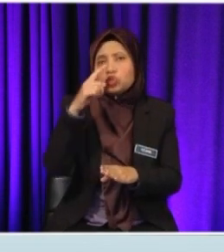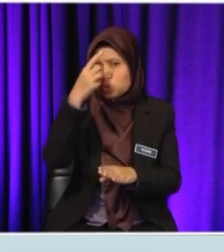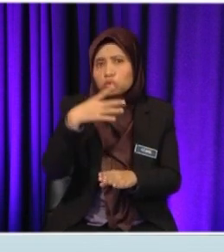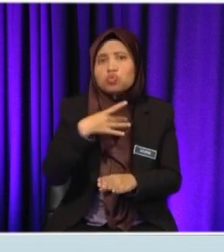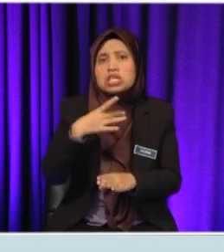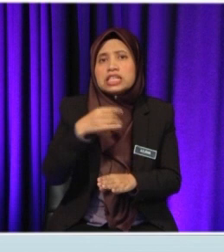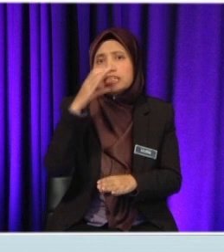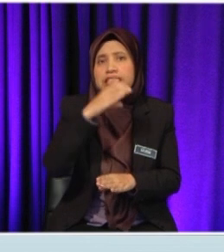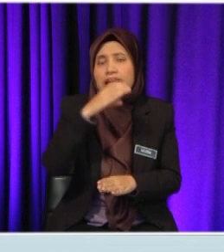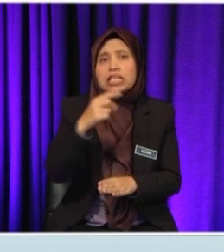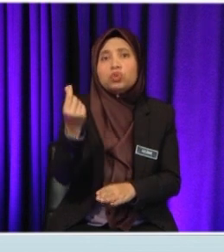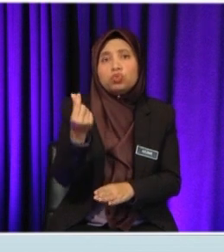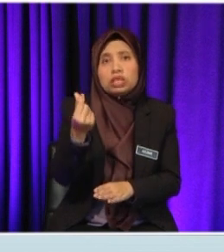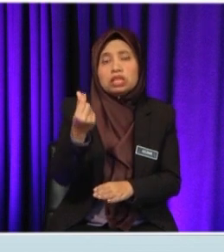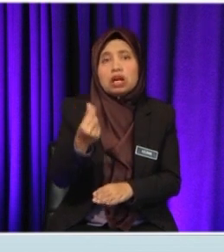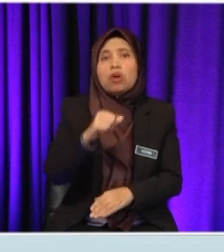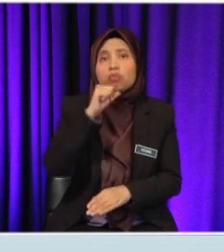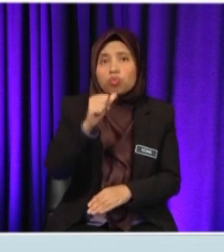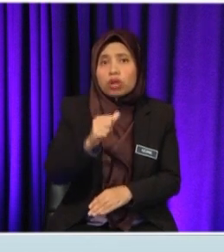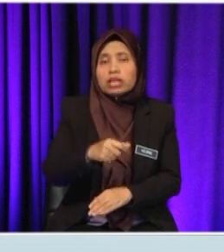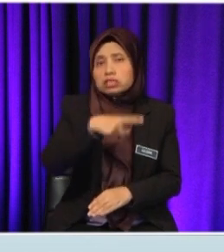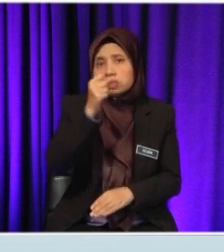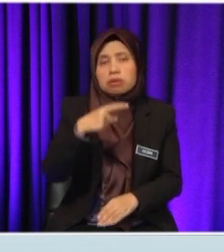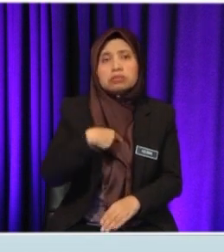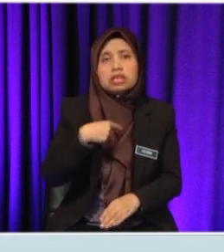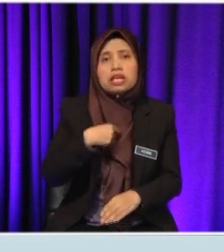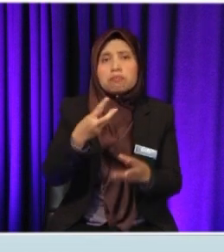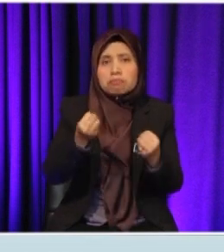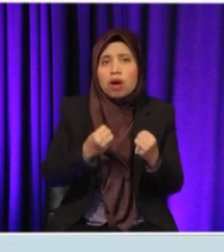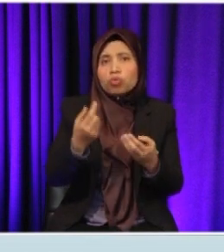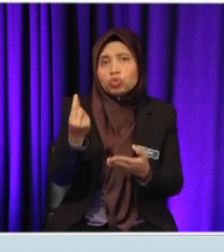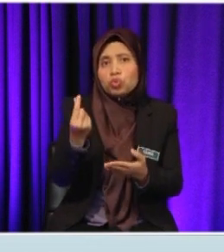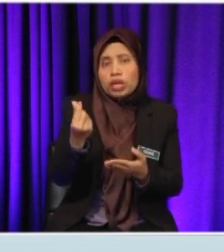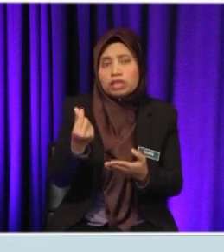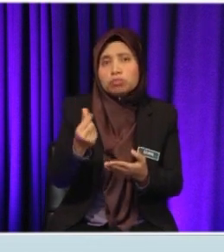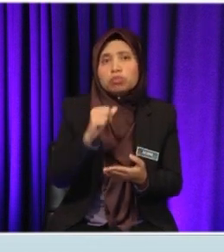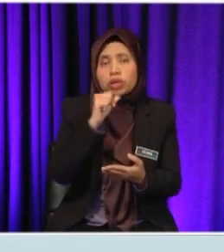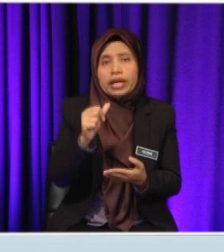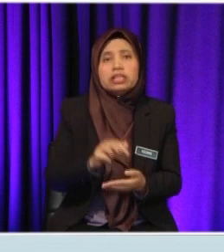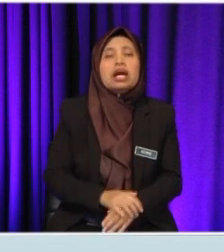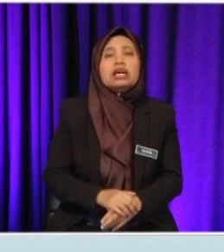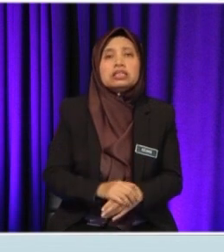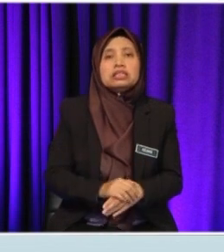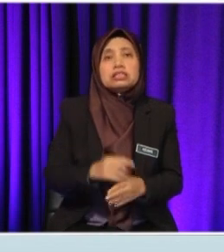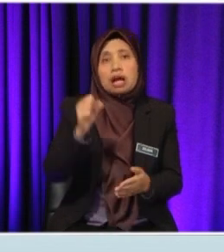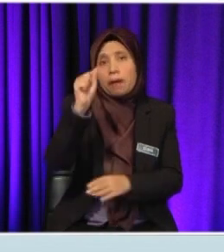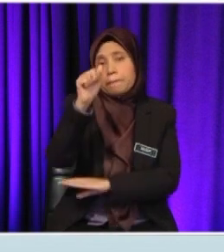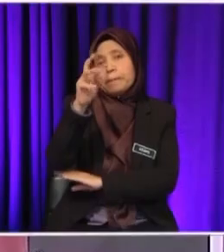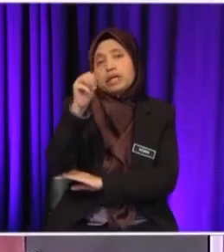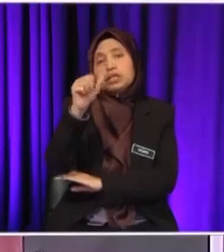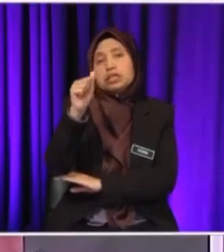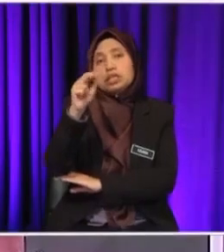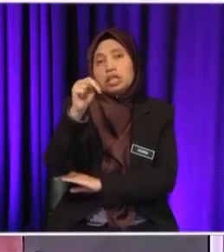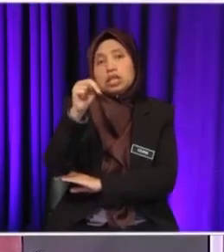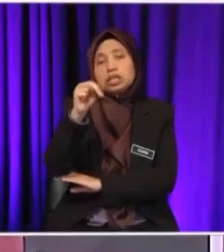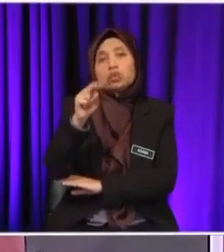tentang diri saya semata-mata. Bukan kena saya inginkan wang 27 juta itu sini. Maknanya saman tu bernilai 27 juta.